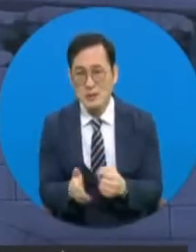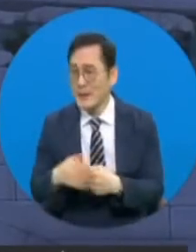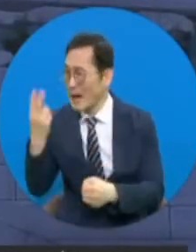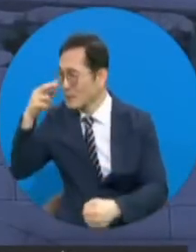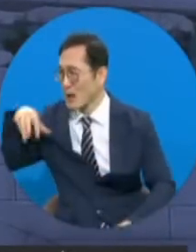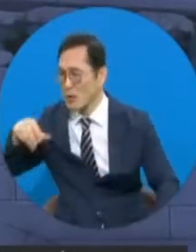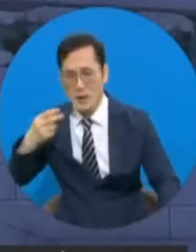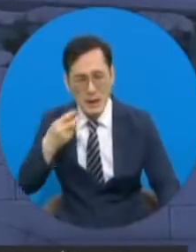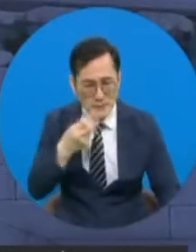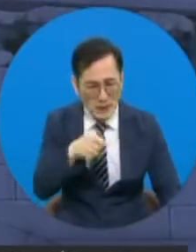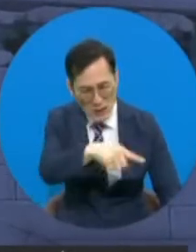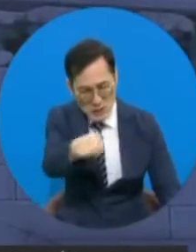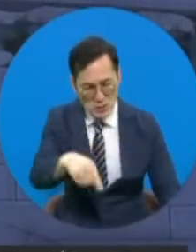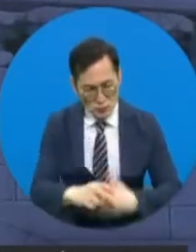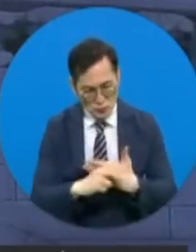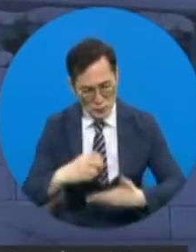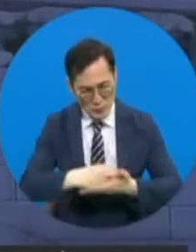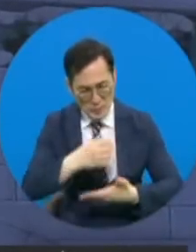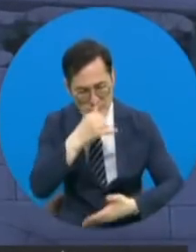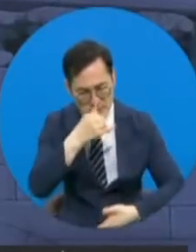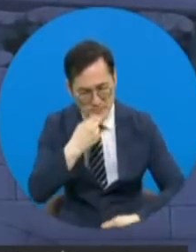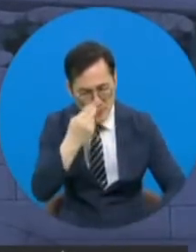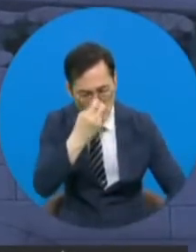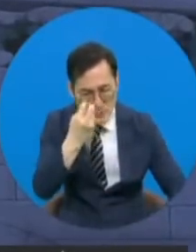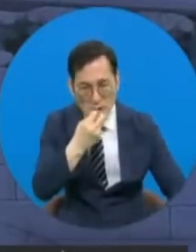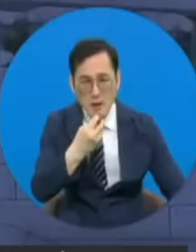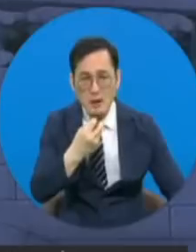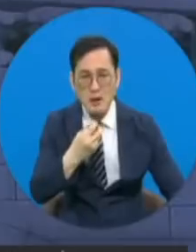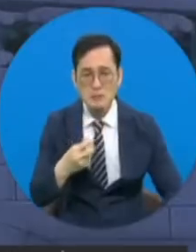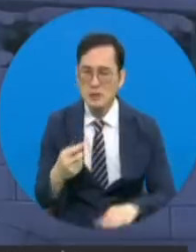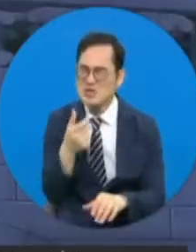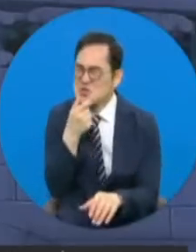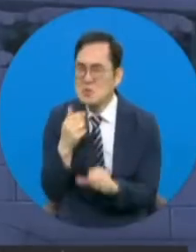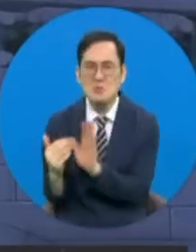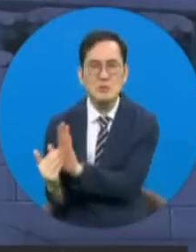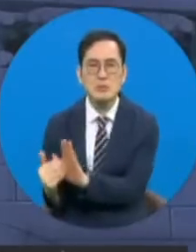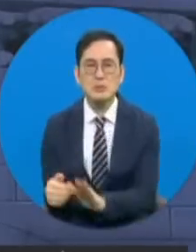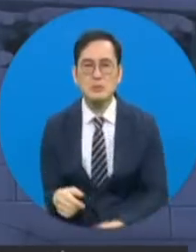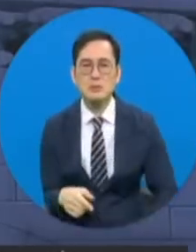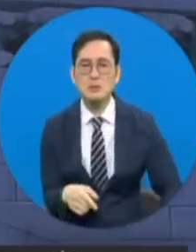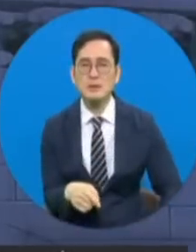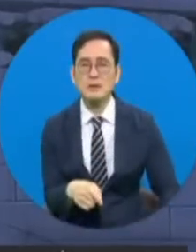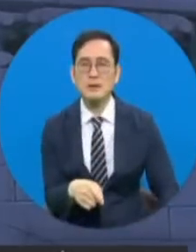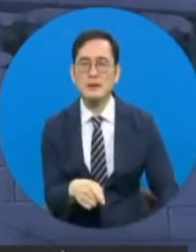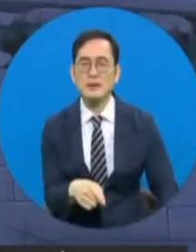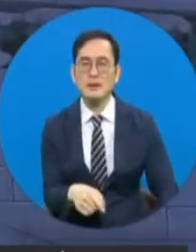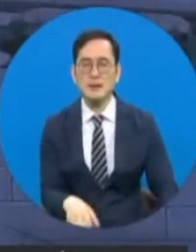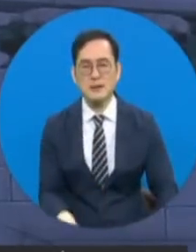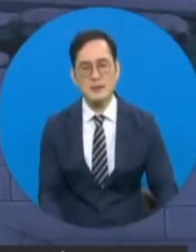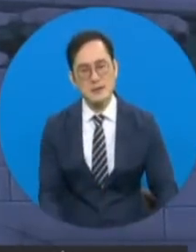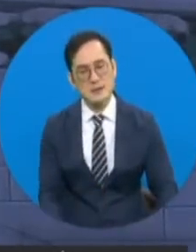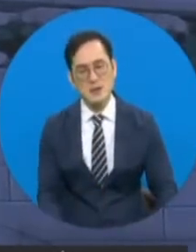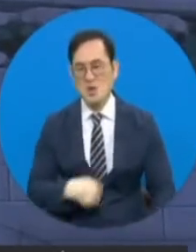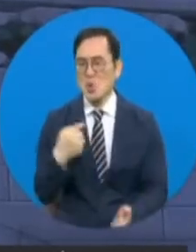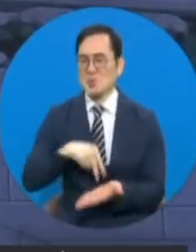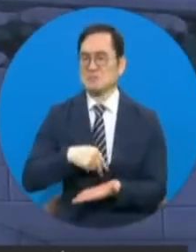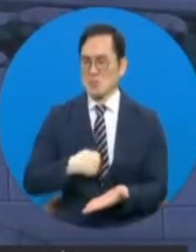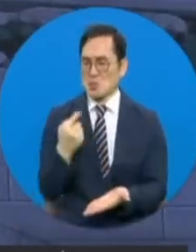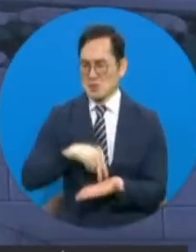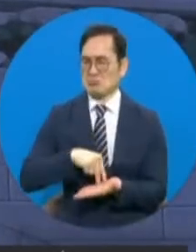김용주 의원님 이게 독립성만 내세우려는게 지금이 시국에서도 감성의 감사를 거부한다이